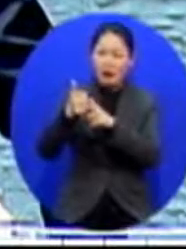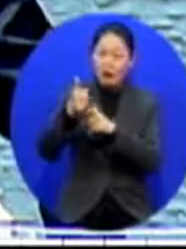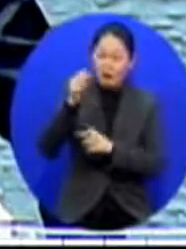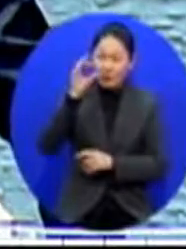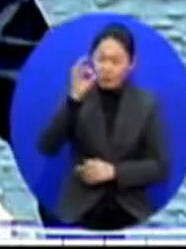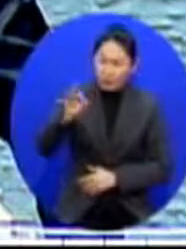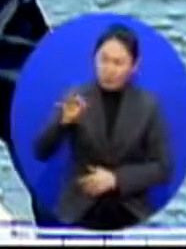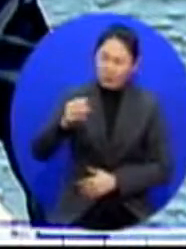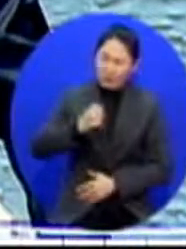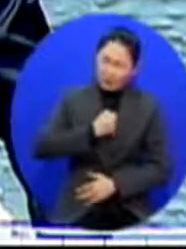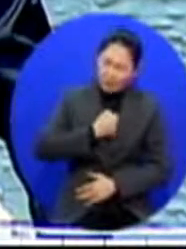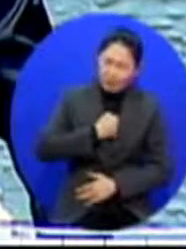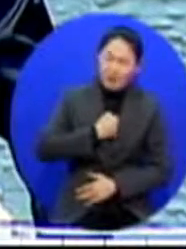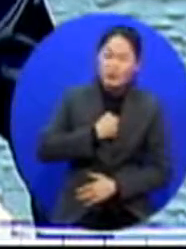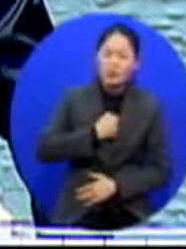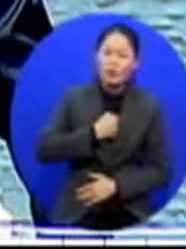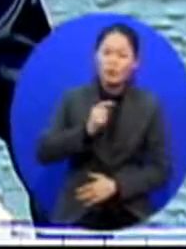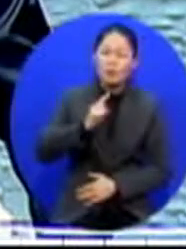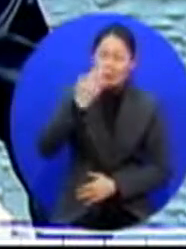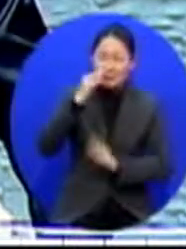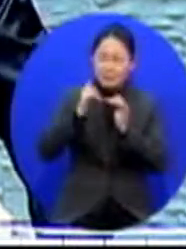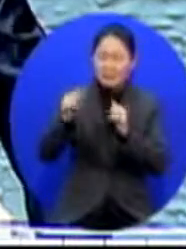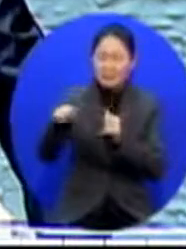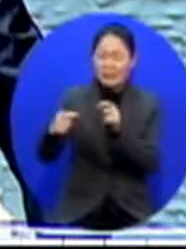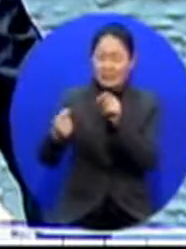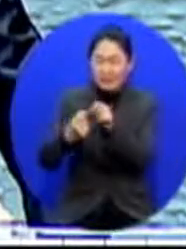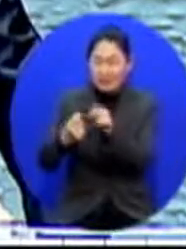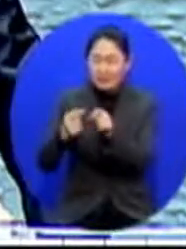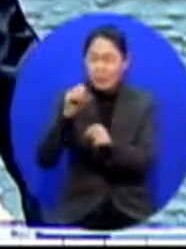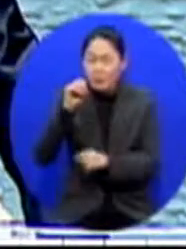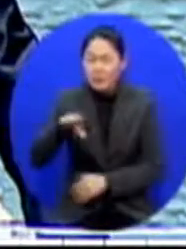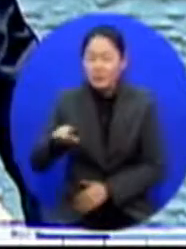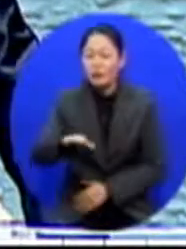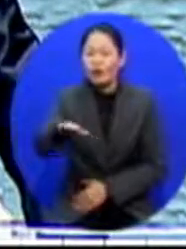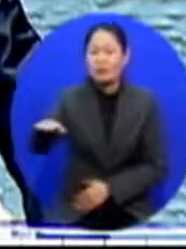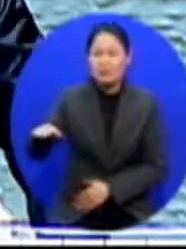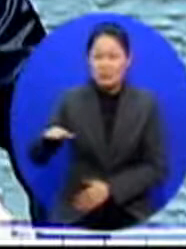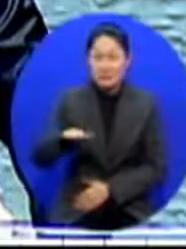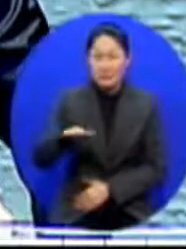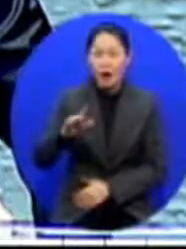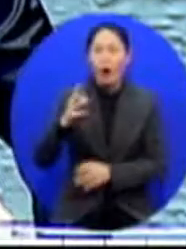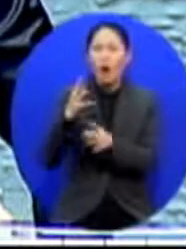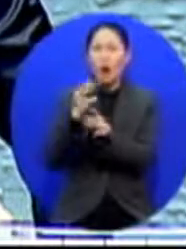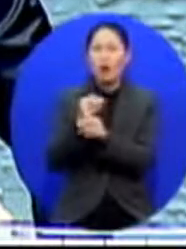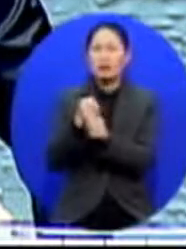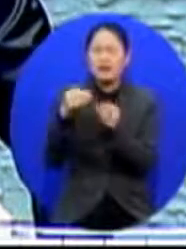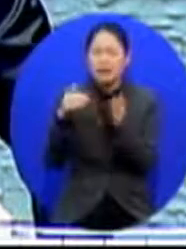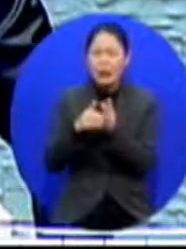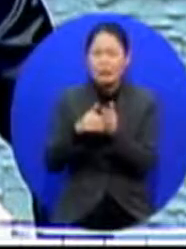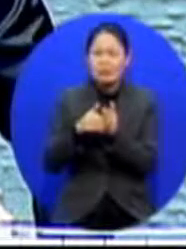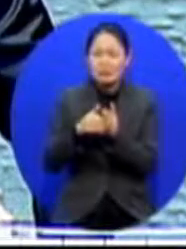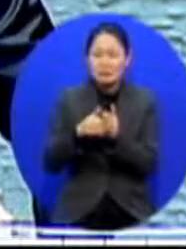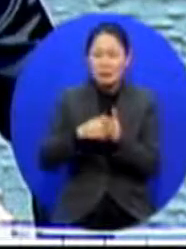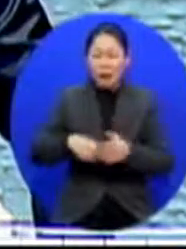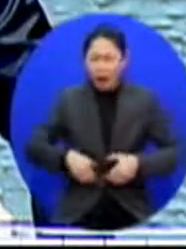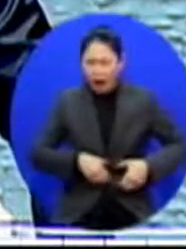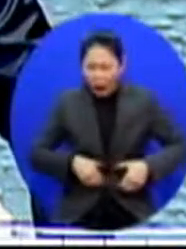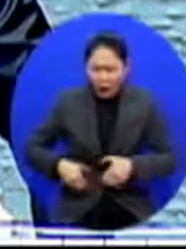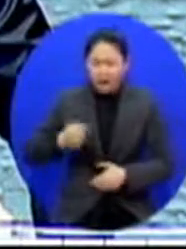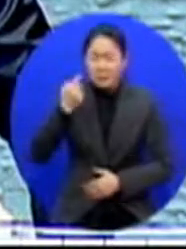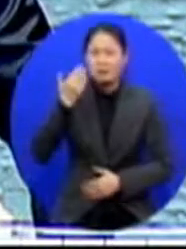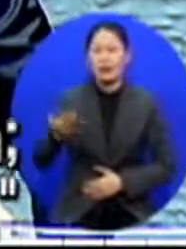답답해서 이스라엘 백성들에게 가까이 가서 말합니다 너희들이 언제까지 모험 너무 거 리 겠 느